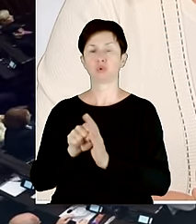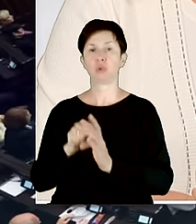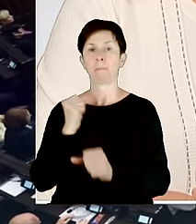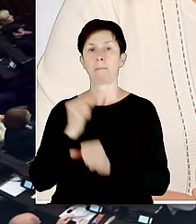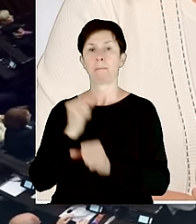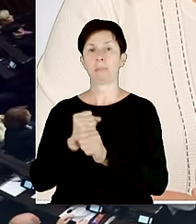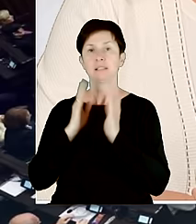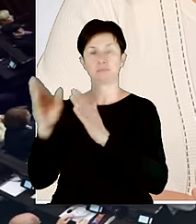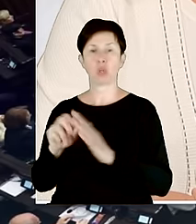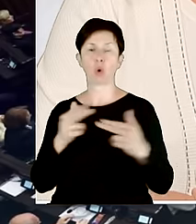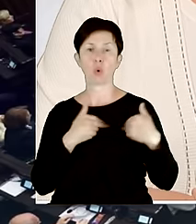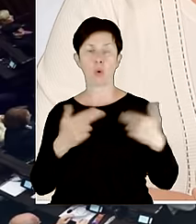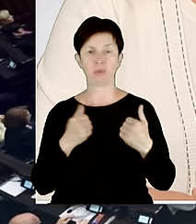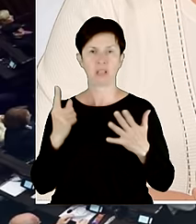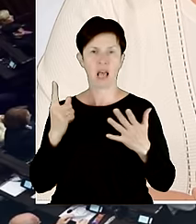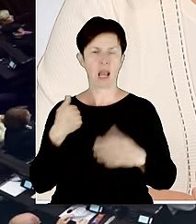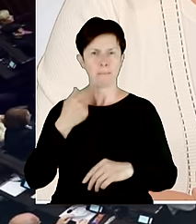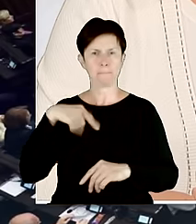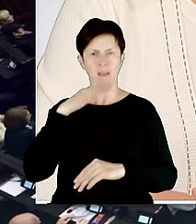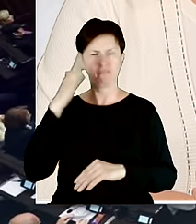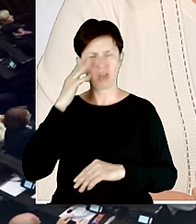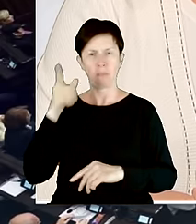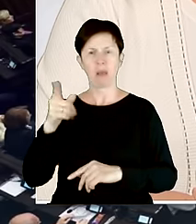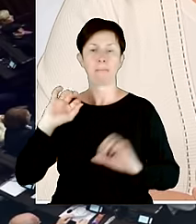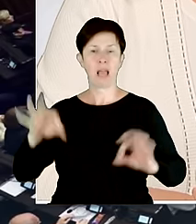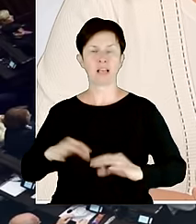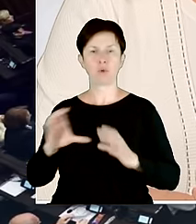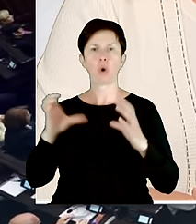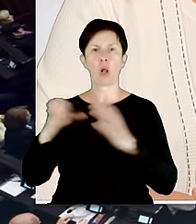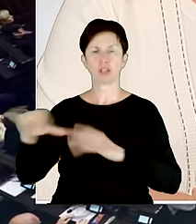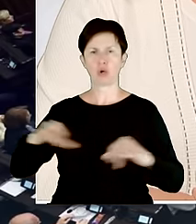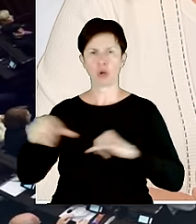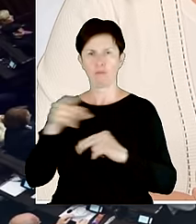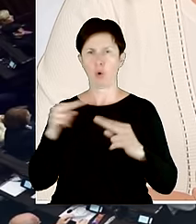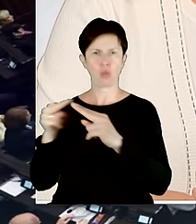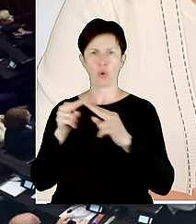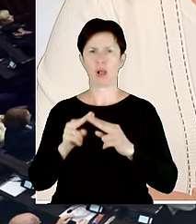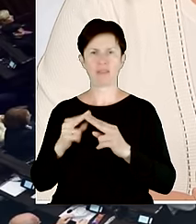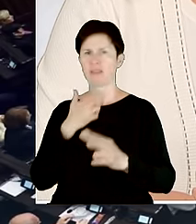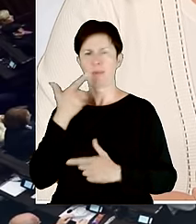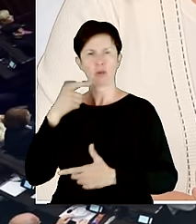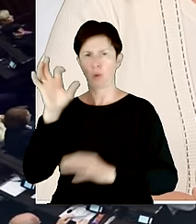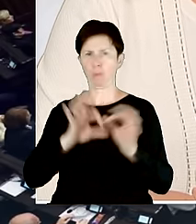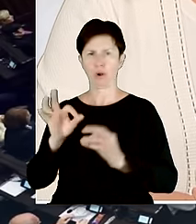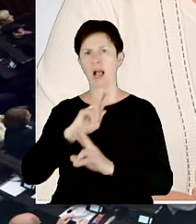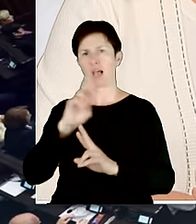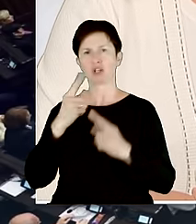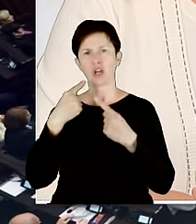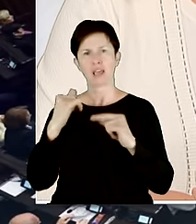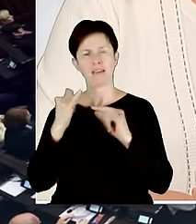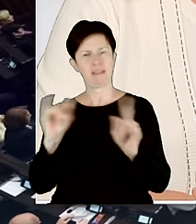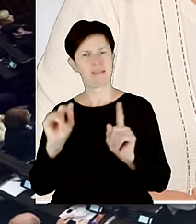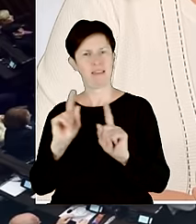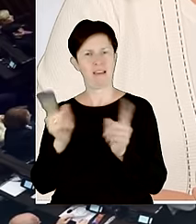że przecież państwo jako koalicja rządowa nie jesteście wcale dogadani, różnicie się w podejściu do aborcji i na pewno